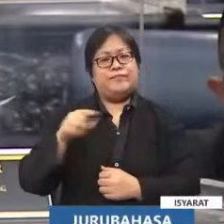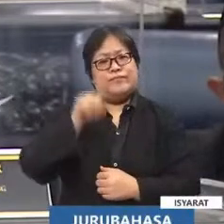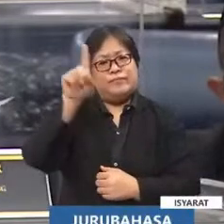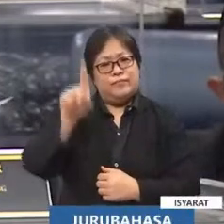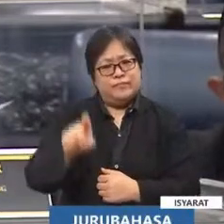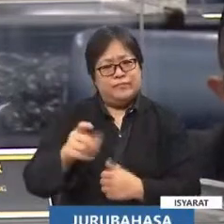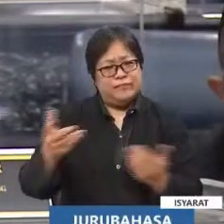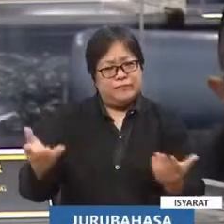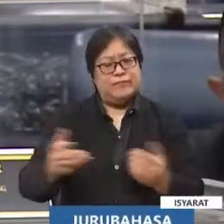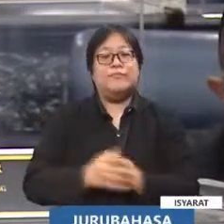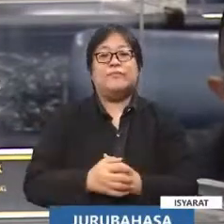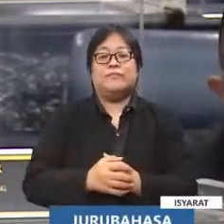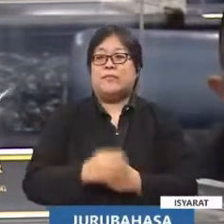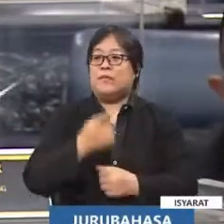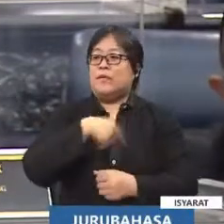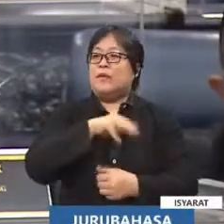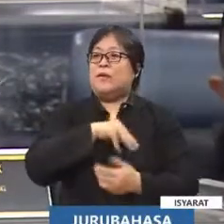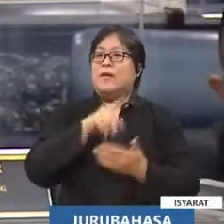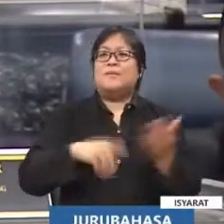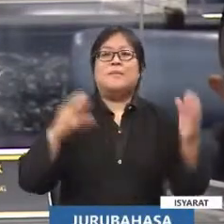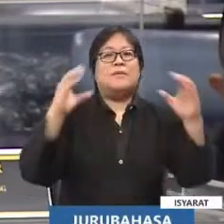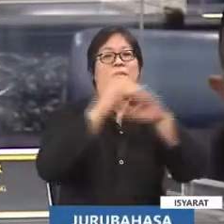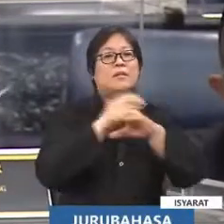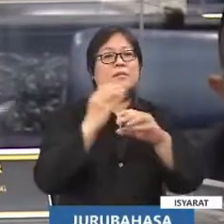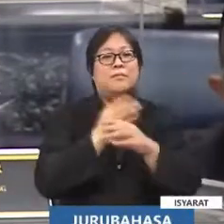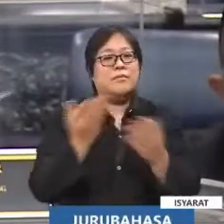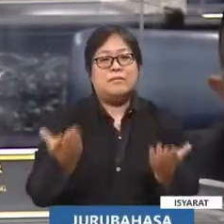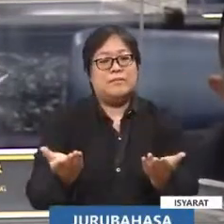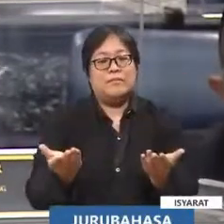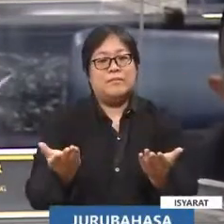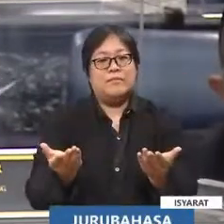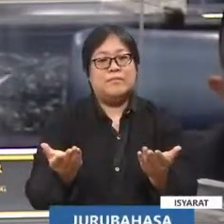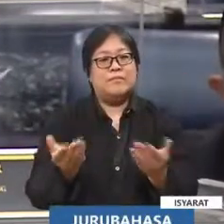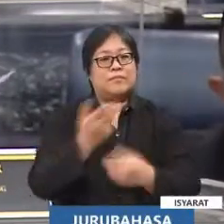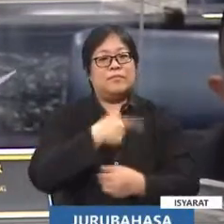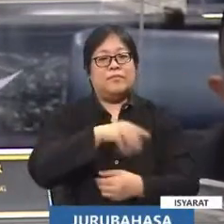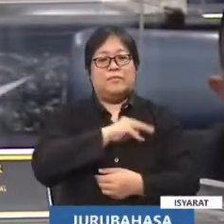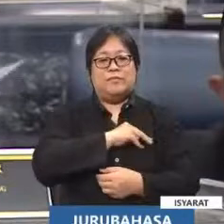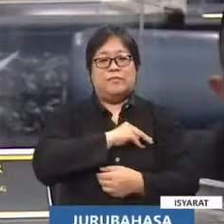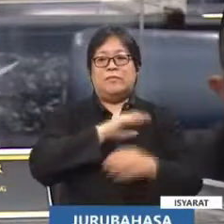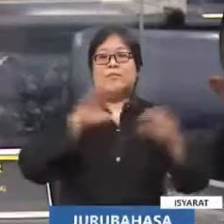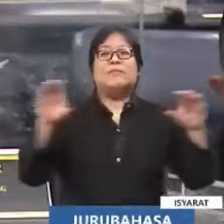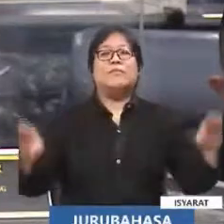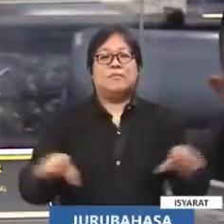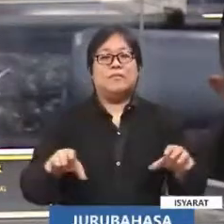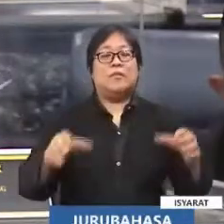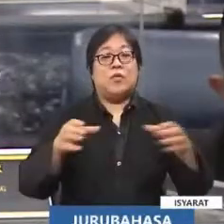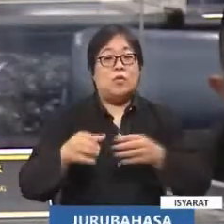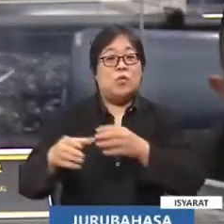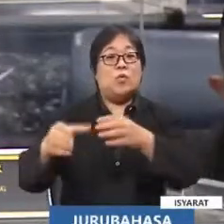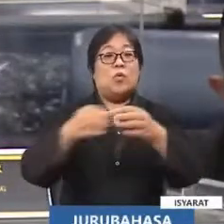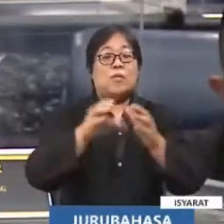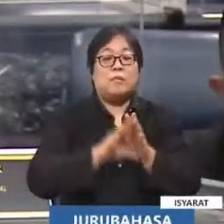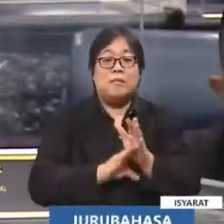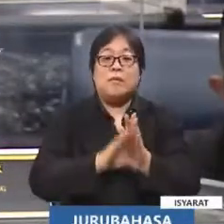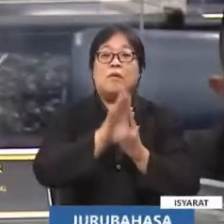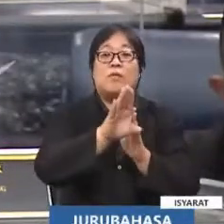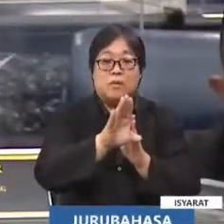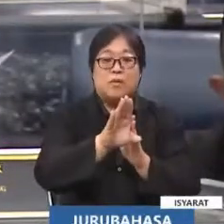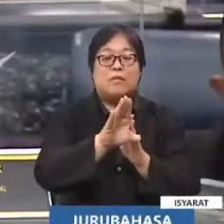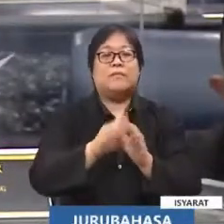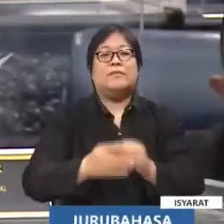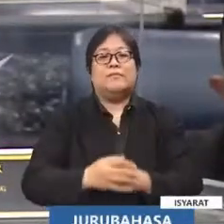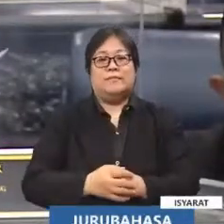tanya kementerian, apakah cabaran yang telah dihadapi oleh kementerian dalam pelaksanaan gelombang pembangunan yang